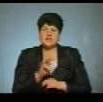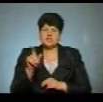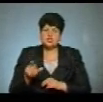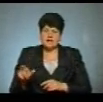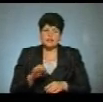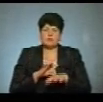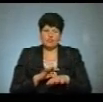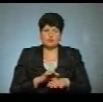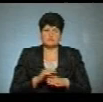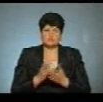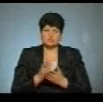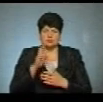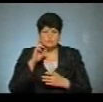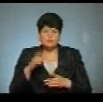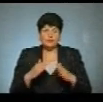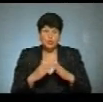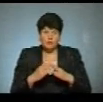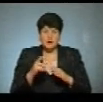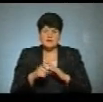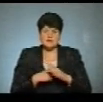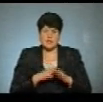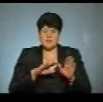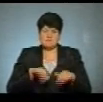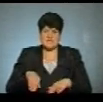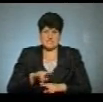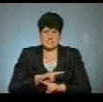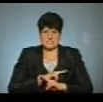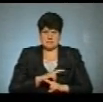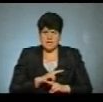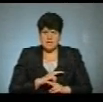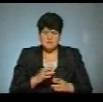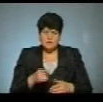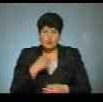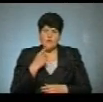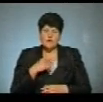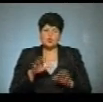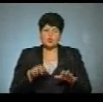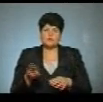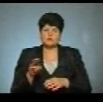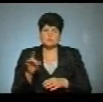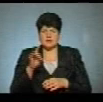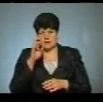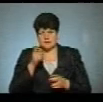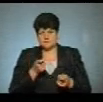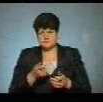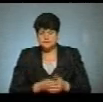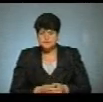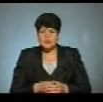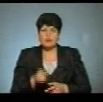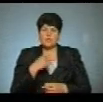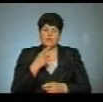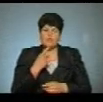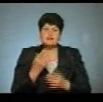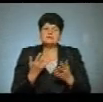відправи вдома, дізналися після його смерті під час епідеміологічного розслідування, каже голова Шумської райдержадміністрації Віталій Кудлак. За його